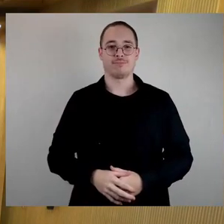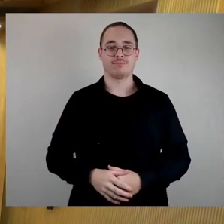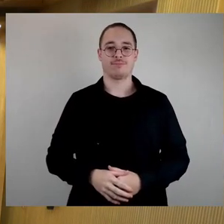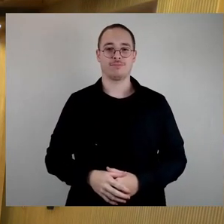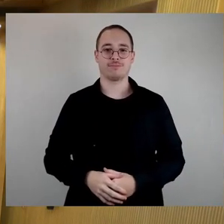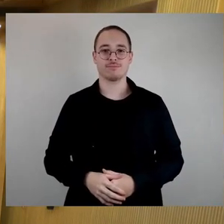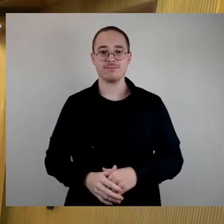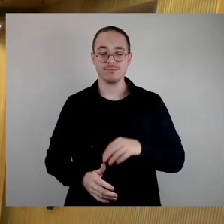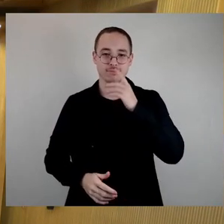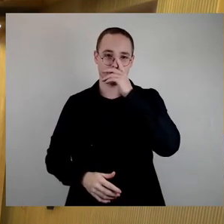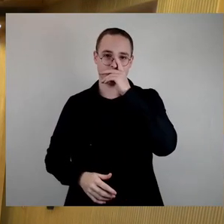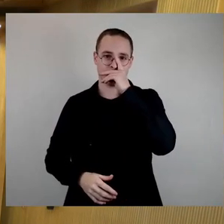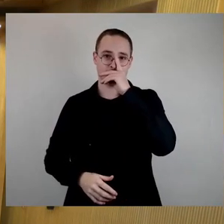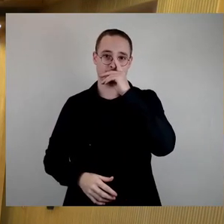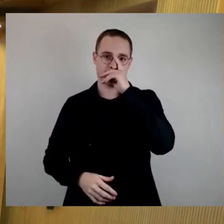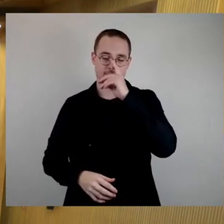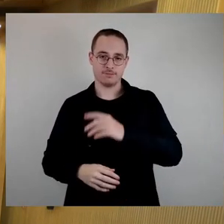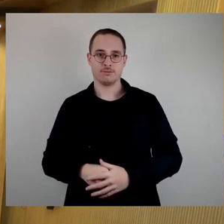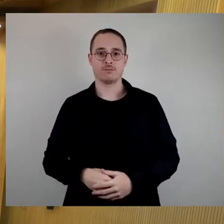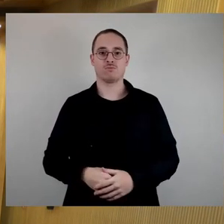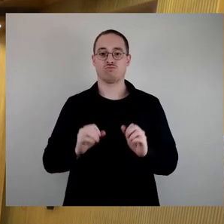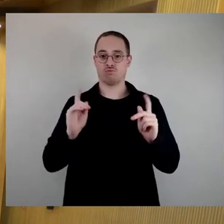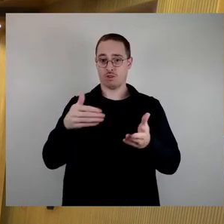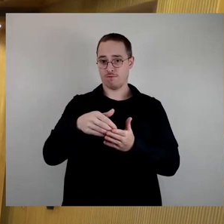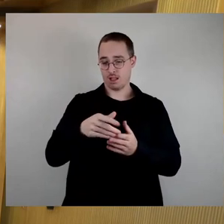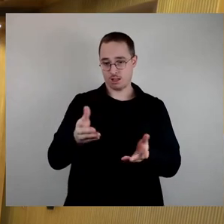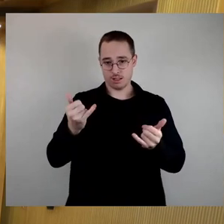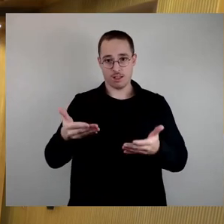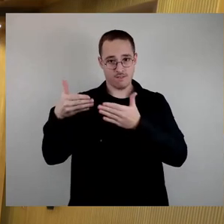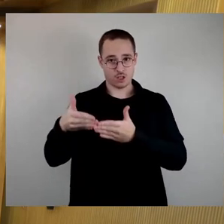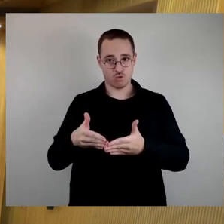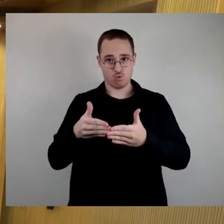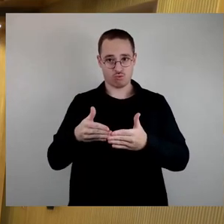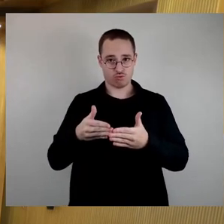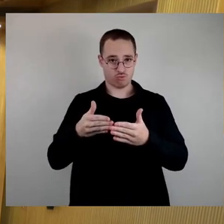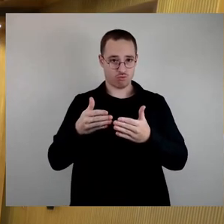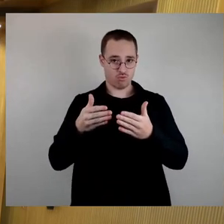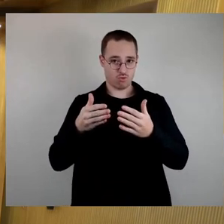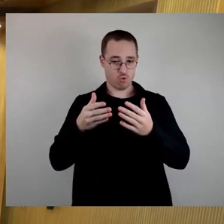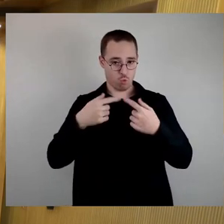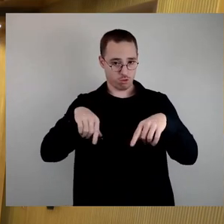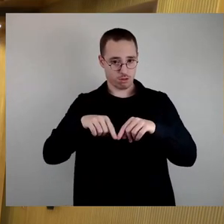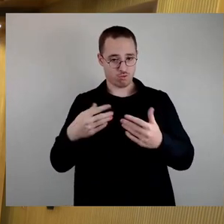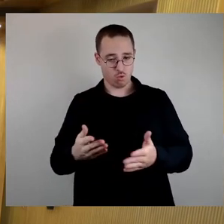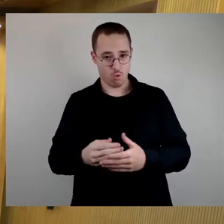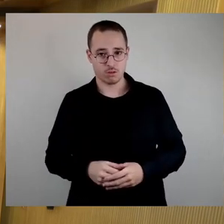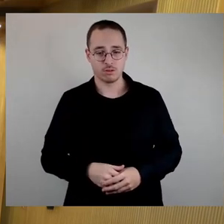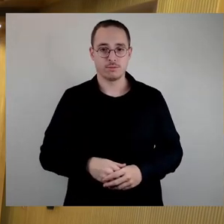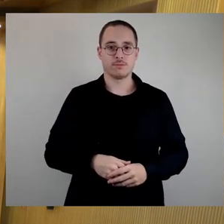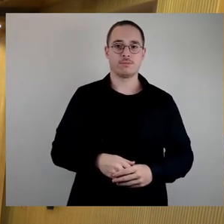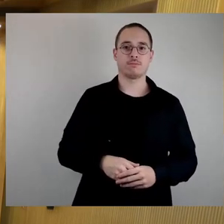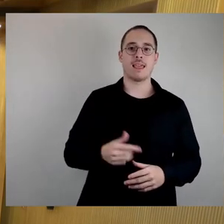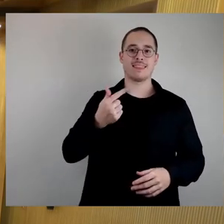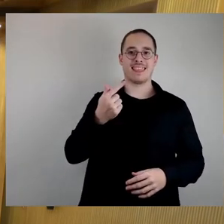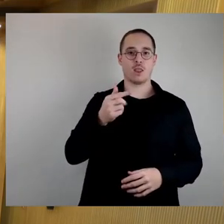Okay, machen wir weiter in der Fraktionsrunde. Da wurden wir gerechterweise jetzt Tito Kiesing würde ich aufrufen